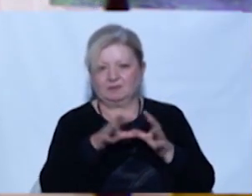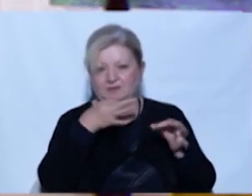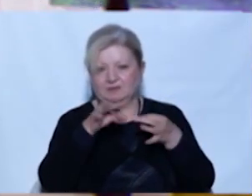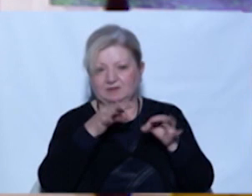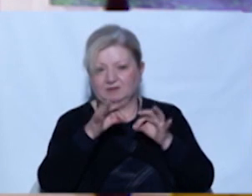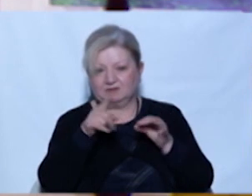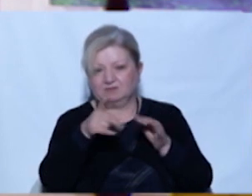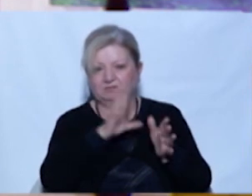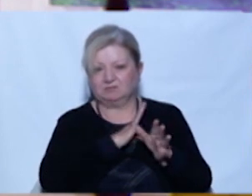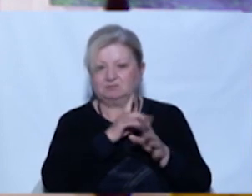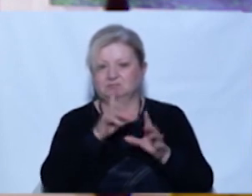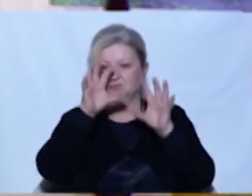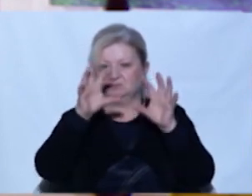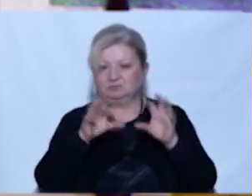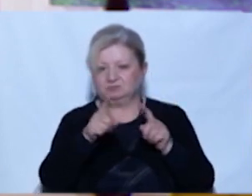ქაღალდად.